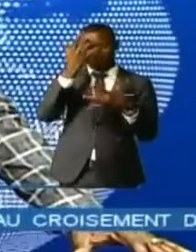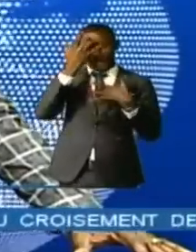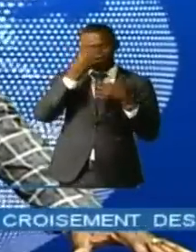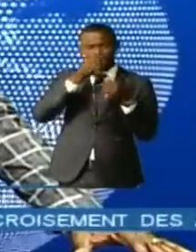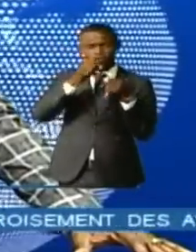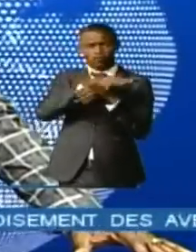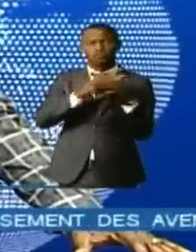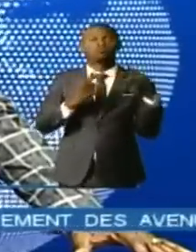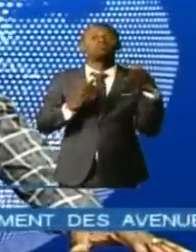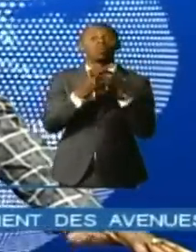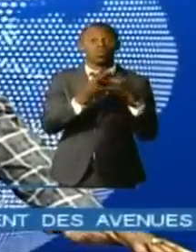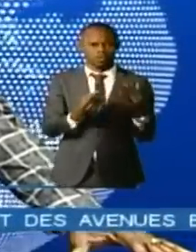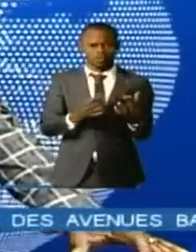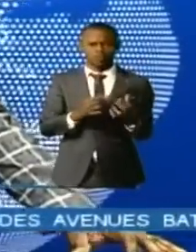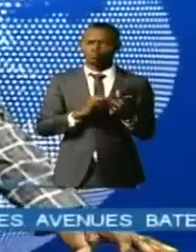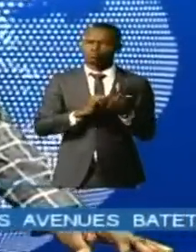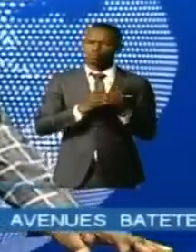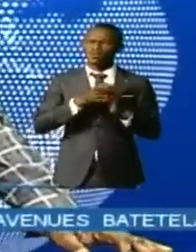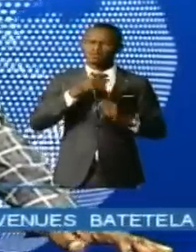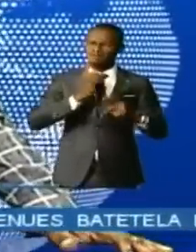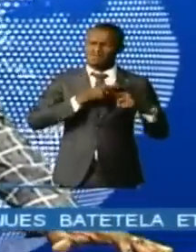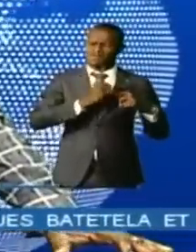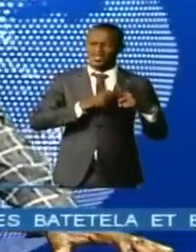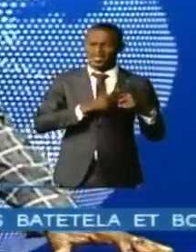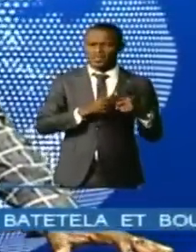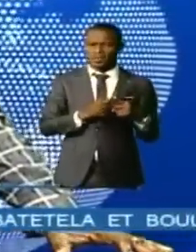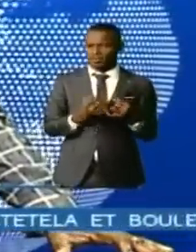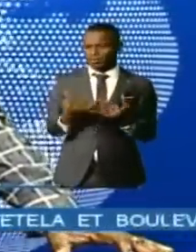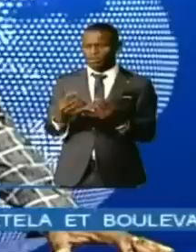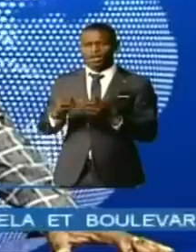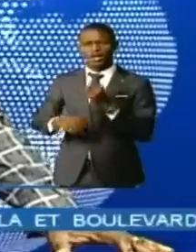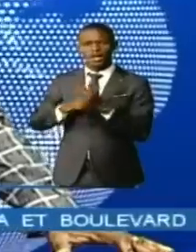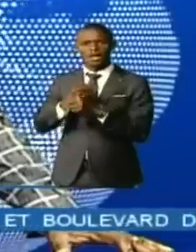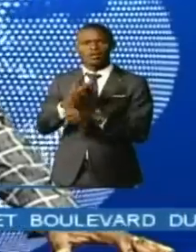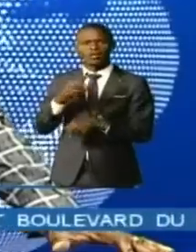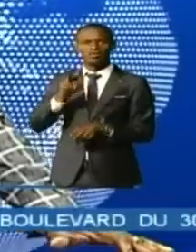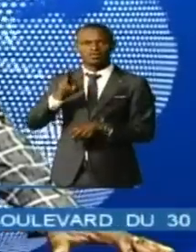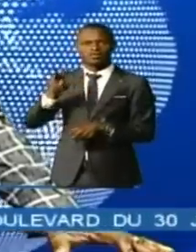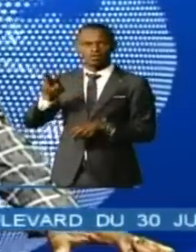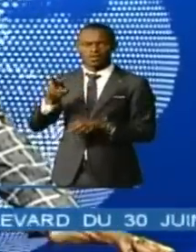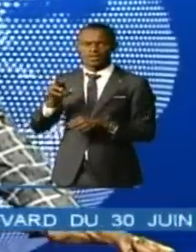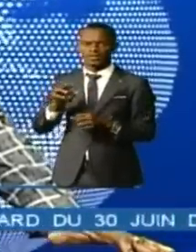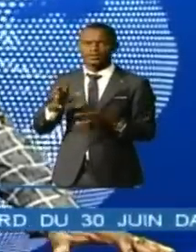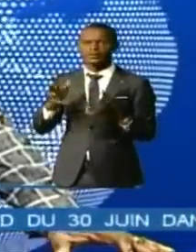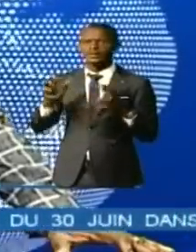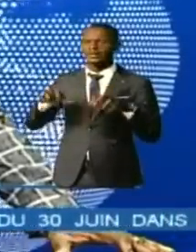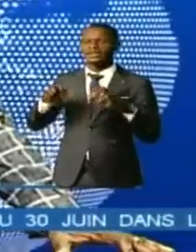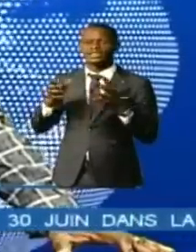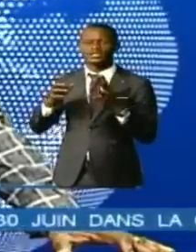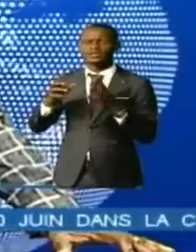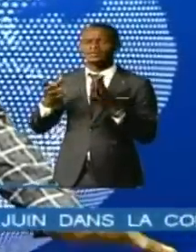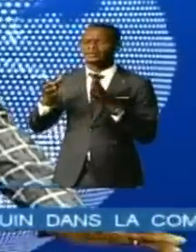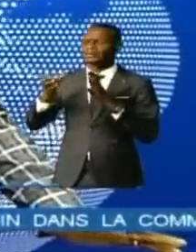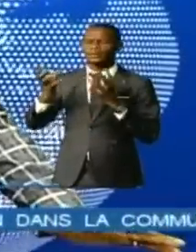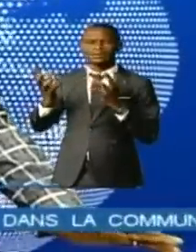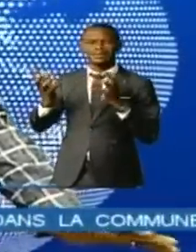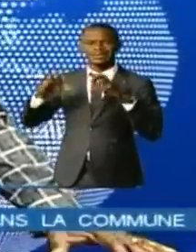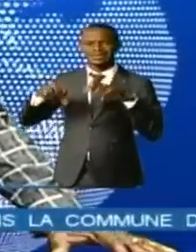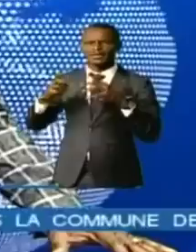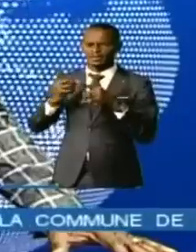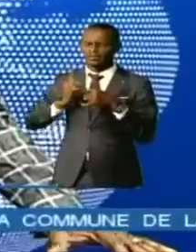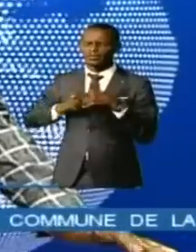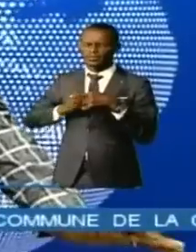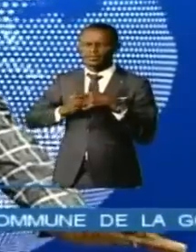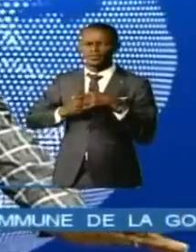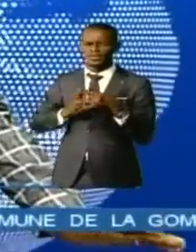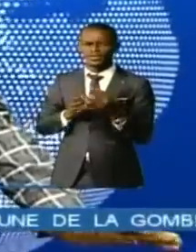qu'il y a l'aggravation des crises, il y a des facteurs qui ont aggravé la crise économique sur le plan national comme sur le plan mondial, notamment